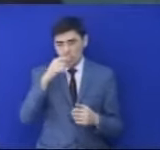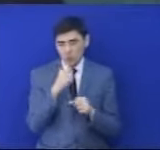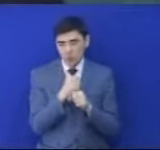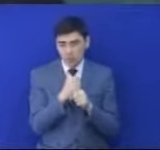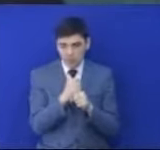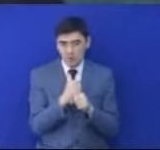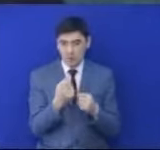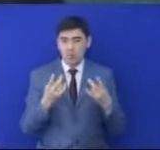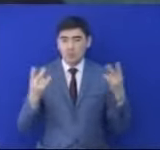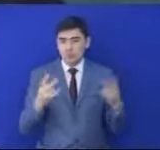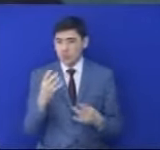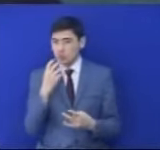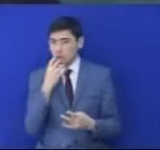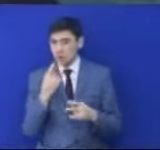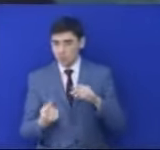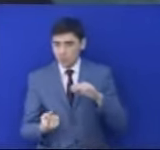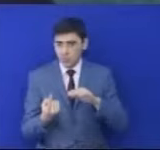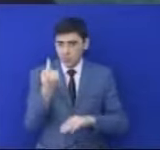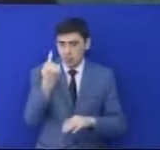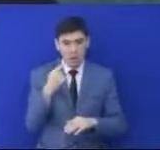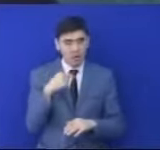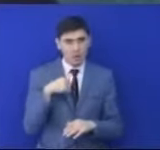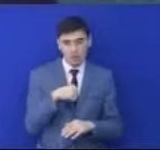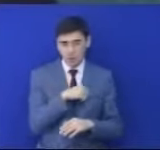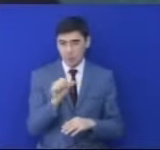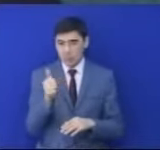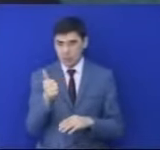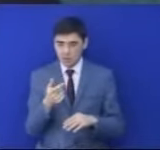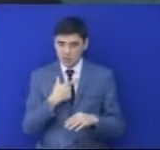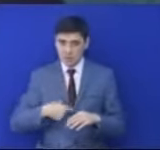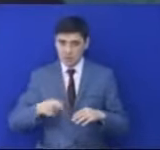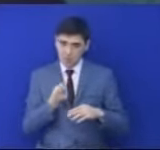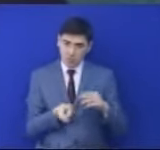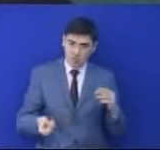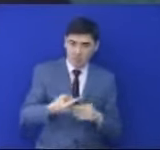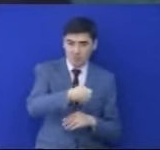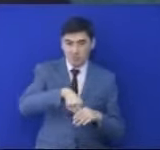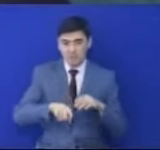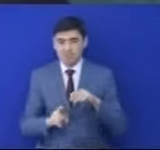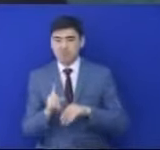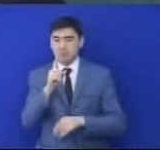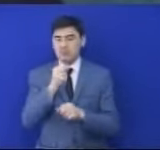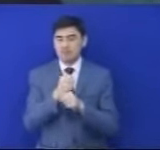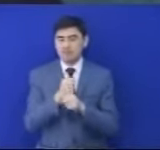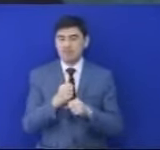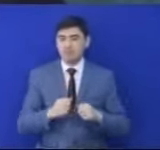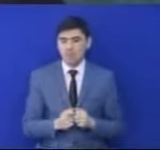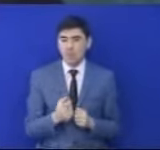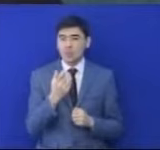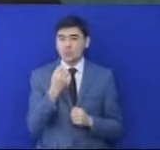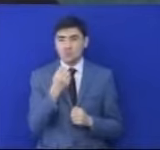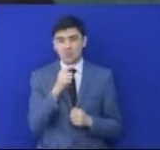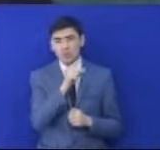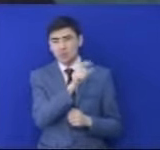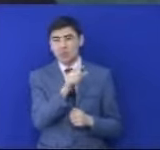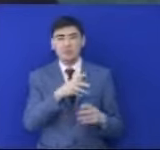көбінде жеке пәтер иелерінің келісімінсіз тік құбырлардың пластикке ауыстырылғандығын анықтадық. Олардың мөлшері сыртынан қарағанда